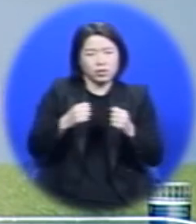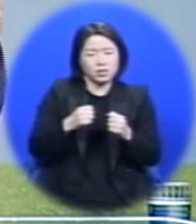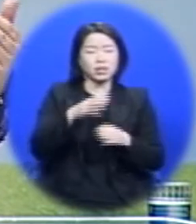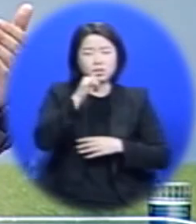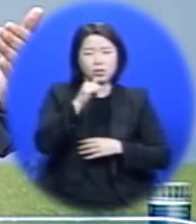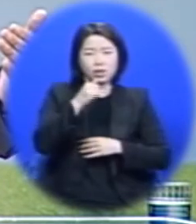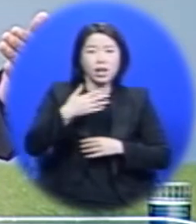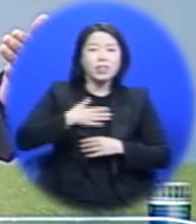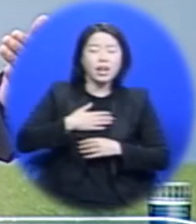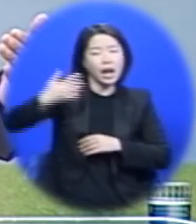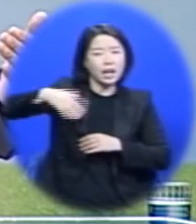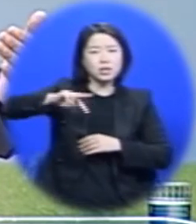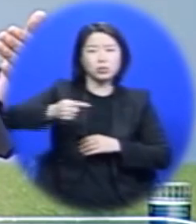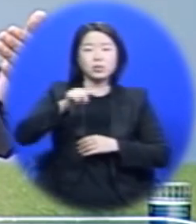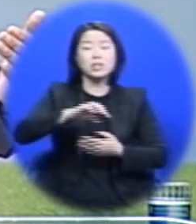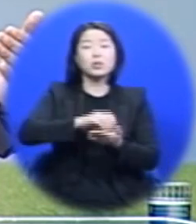이 정도밖에 안 되는구나.